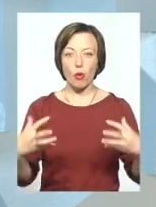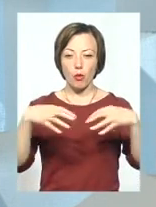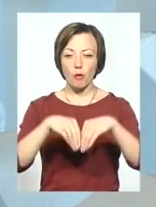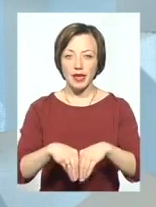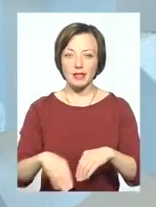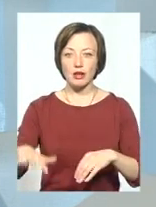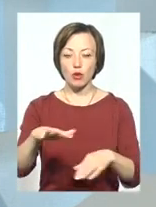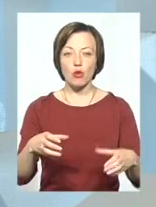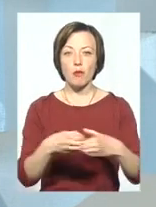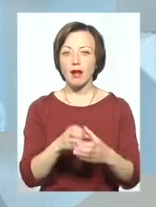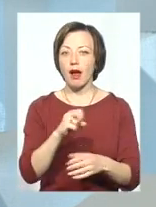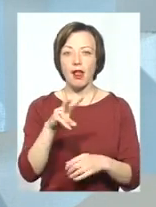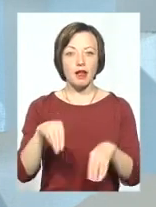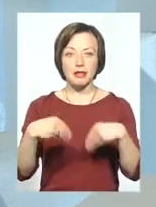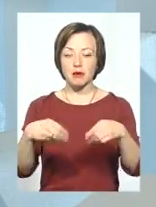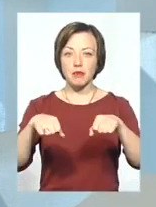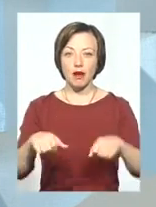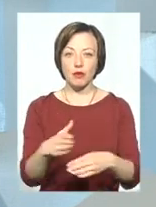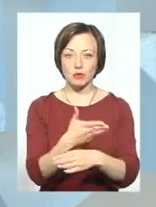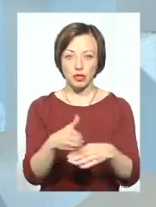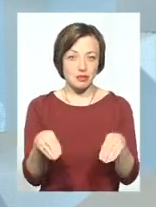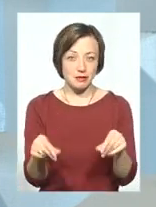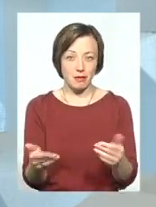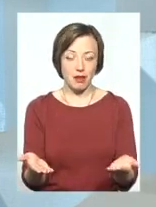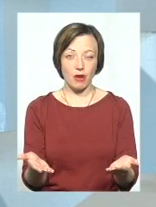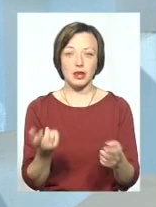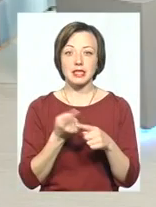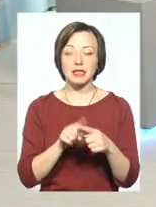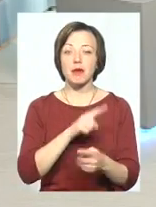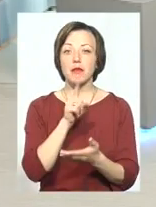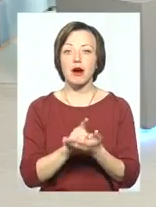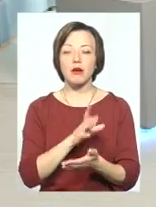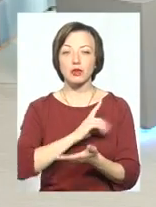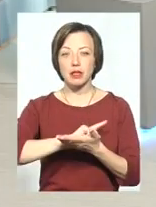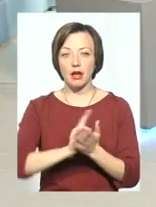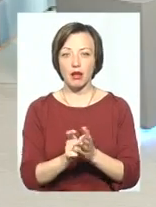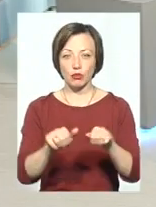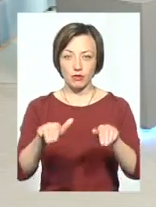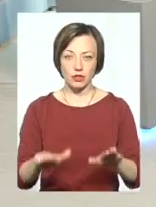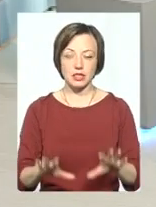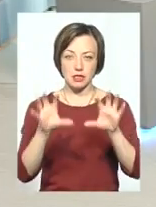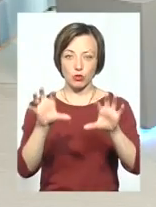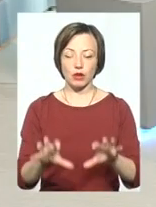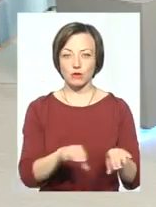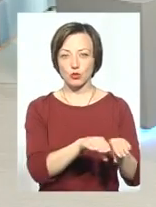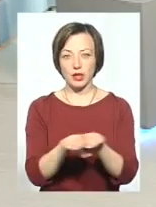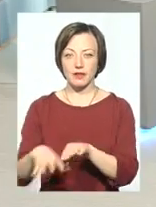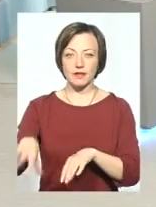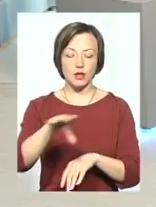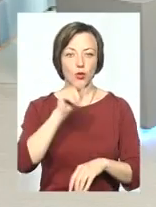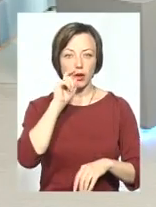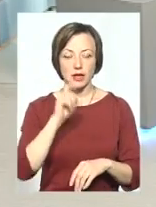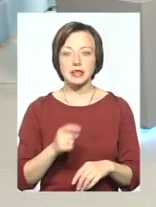територіальні громади, але не даємо їм права розпоряджатися землею. Це має бути негайно вирішено на законодавчому, на всеукраїнському